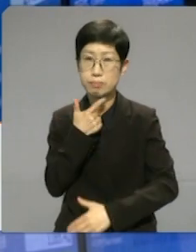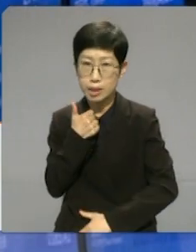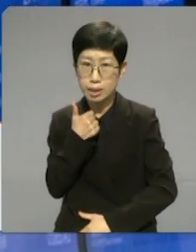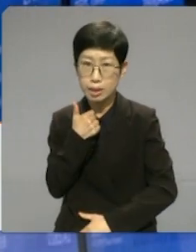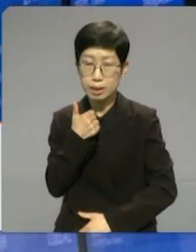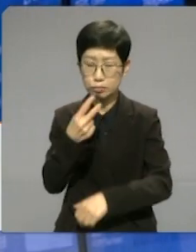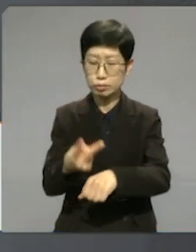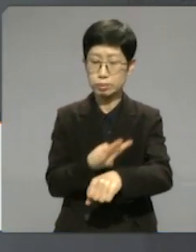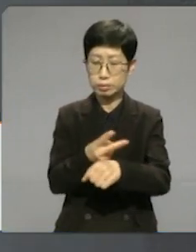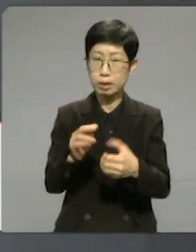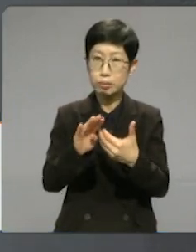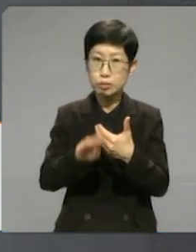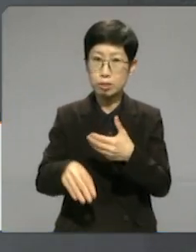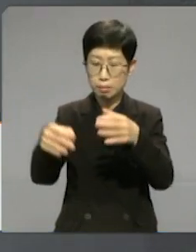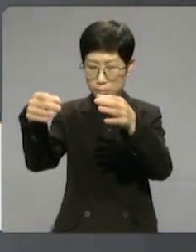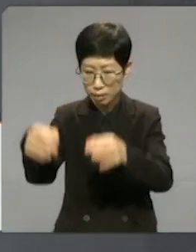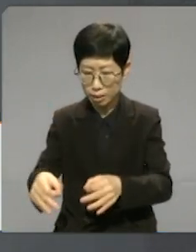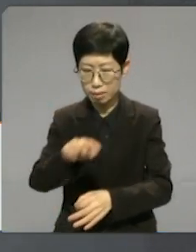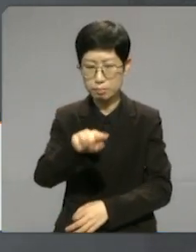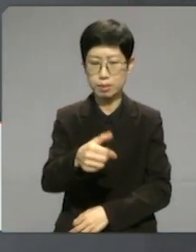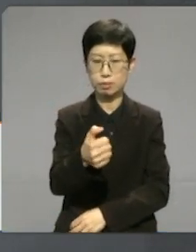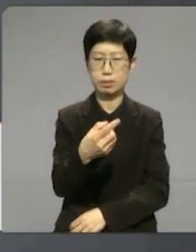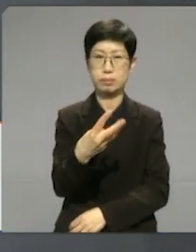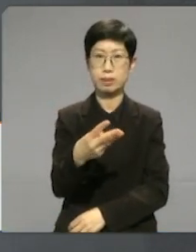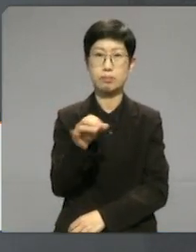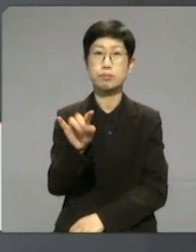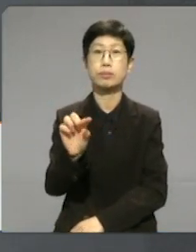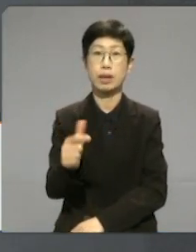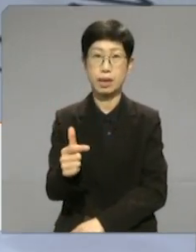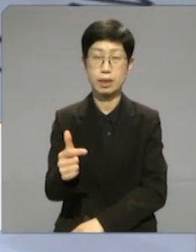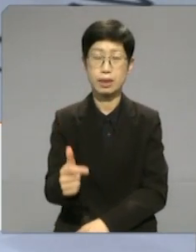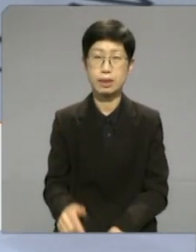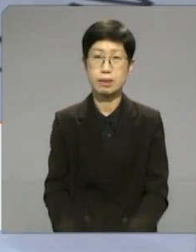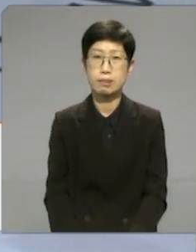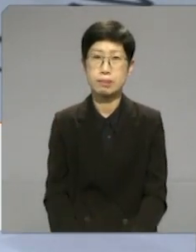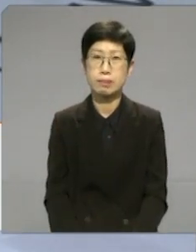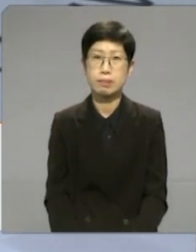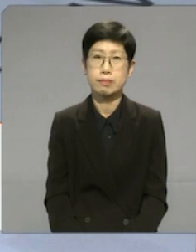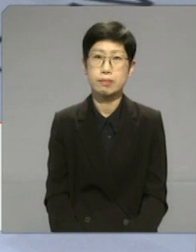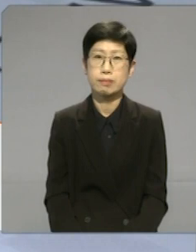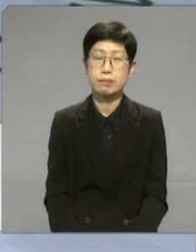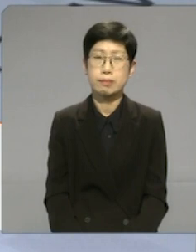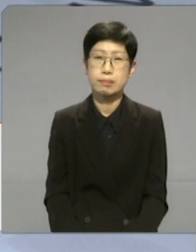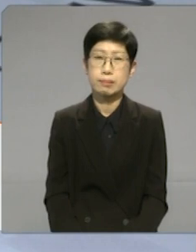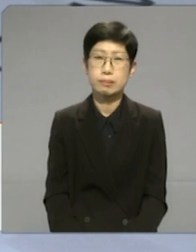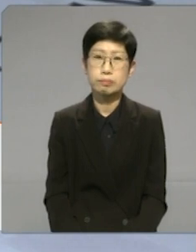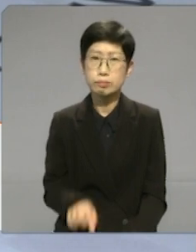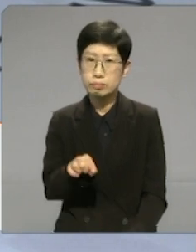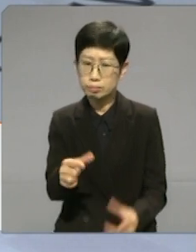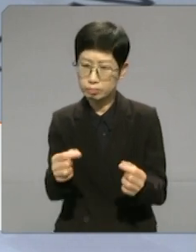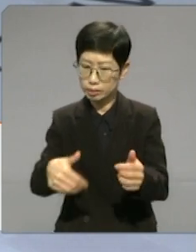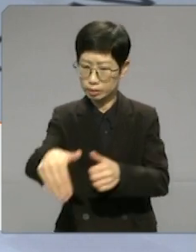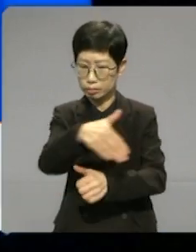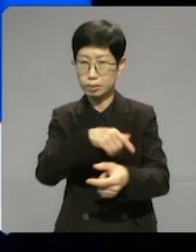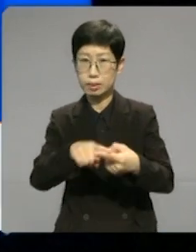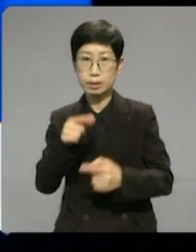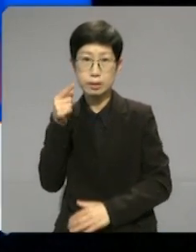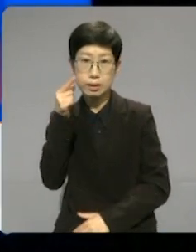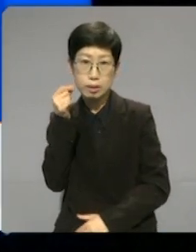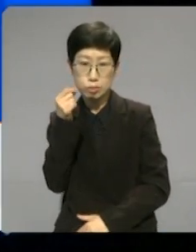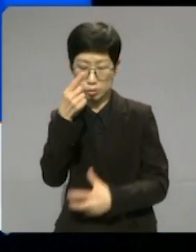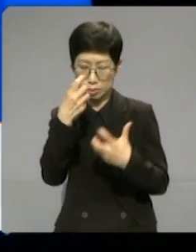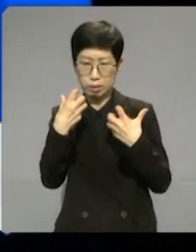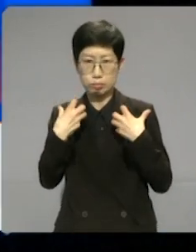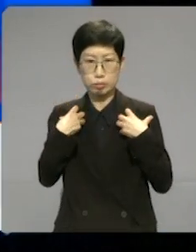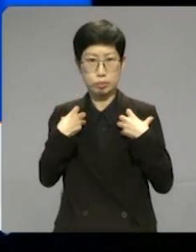움직이다 2시간여 뒤 153엔대까지 떨어지면서 엔화 가치가 급등했습니다. 이 같은 움직임에 대해 일본 외환